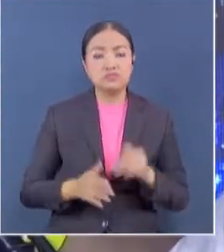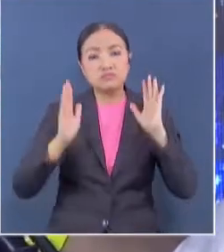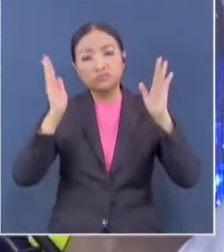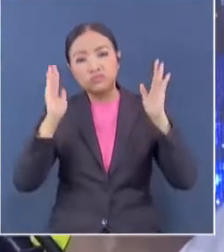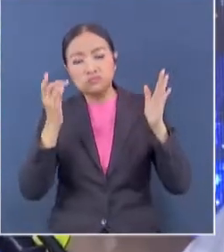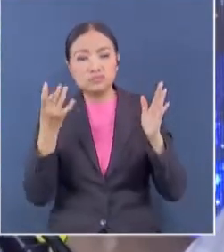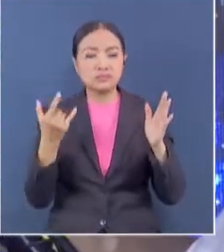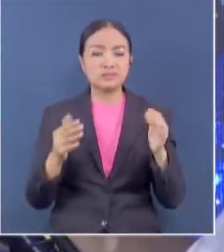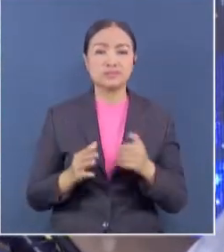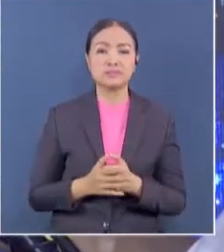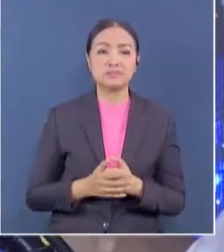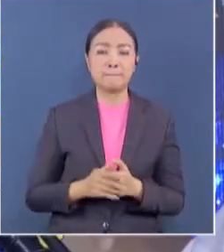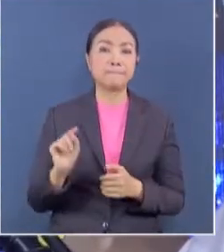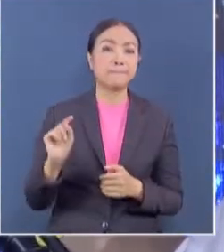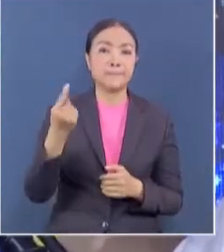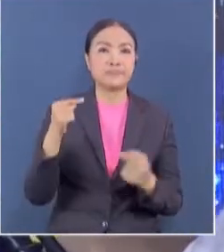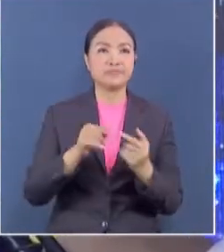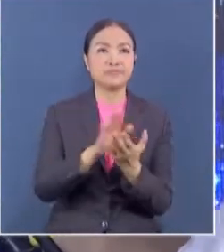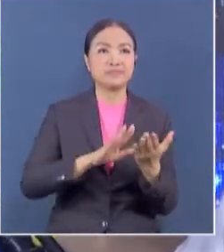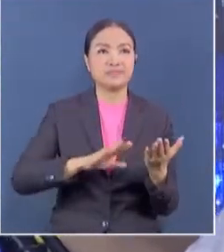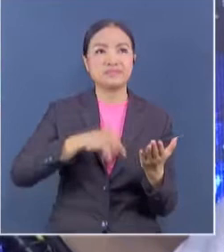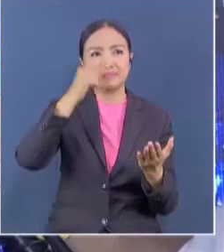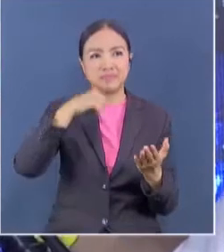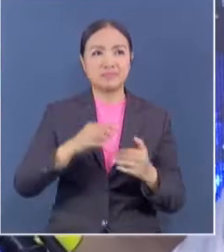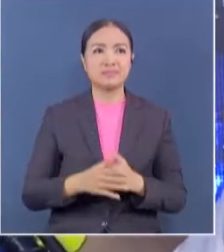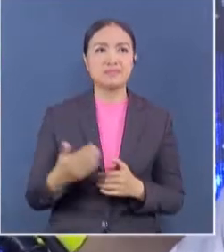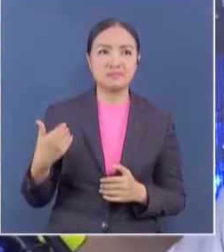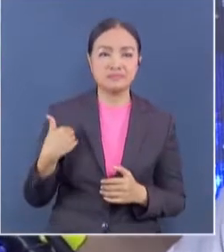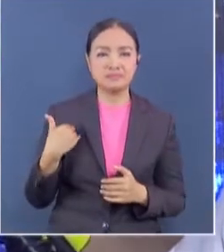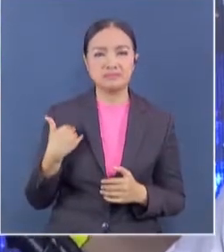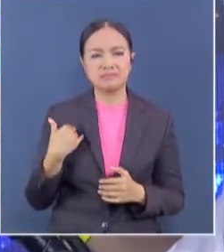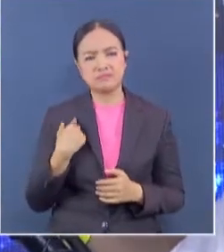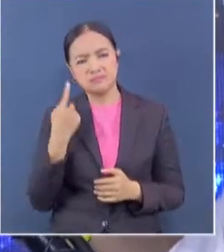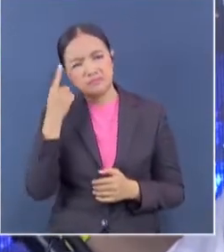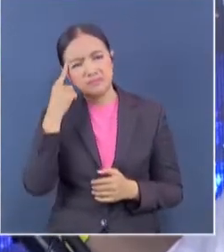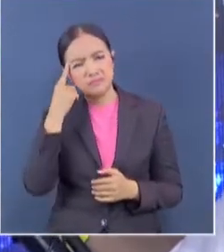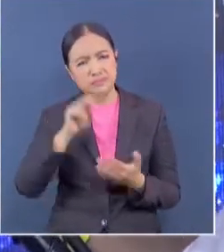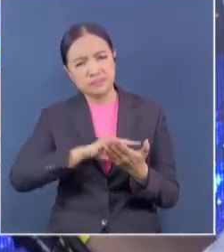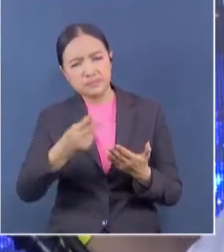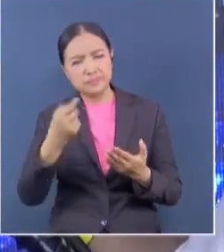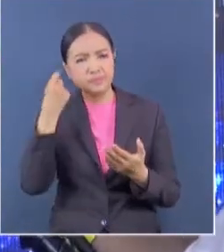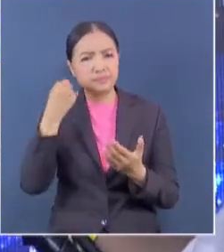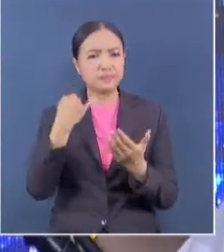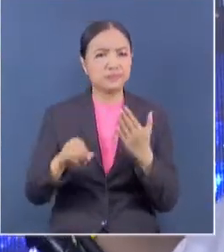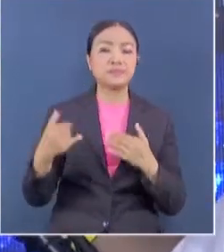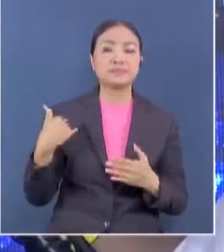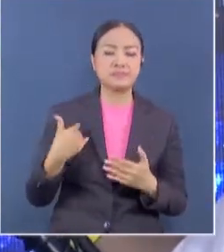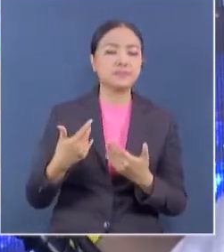ะไรที่มันใหม่ในประเทศของเราอ่ะมันจะมีคนที่อาจจะตีความผิดมีความเข้าใจผิด